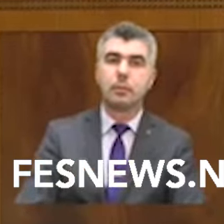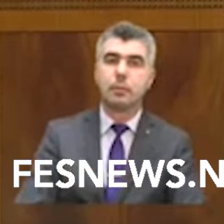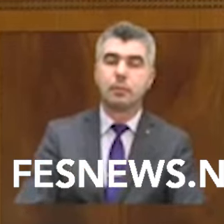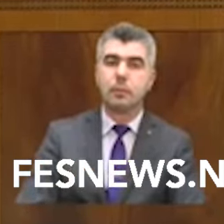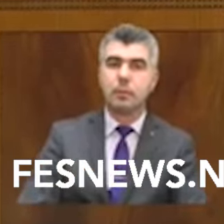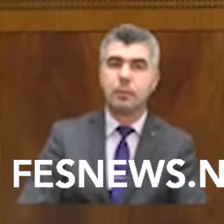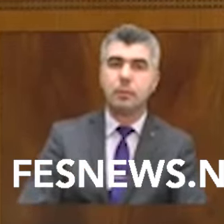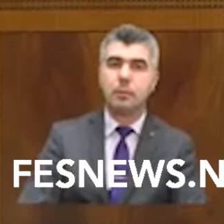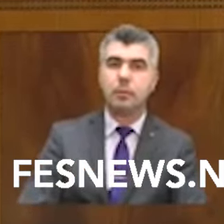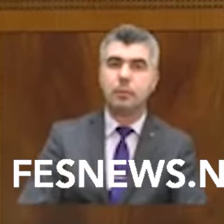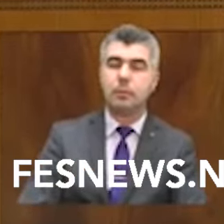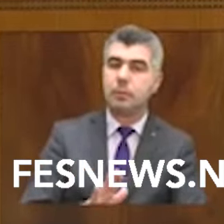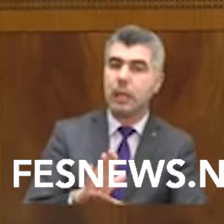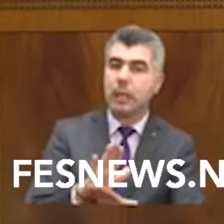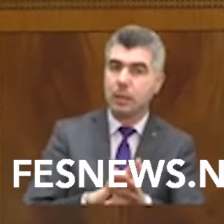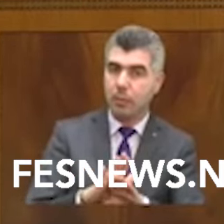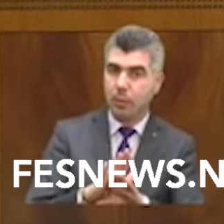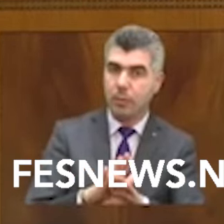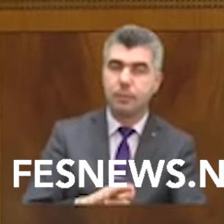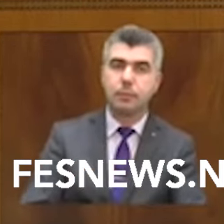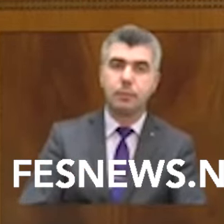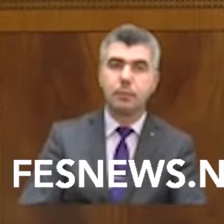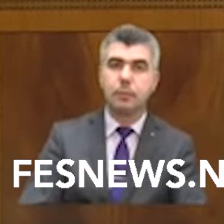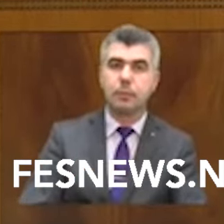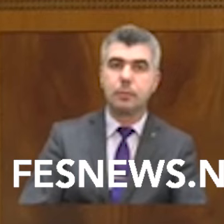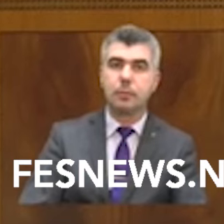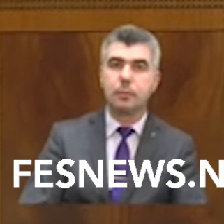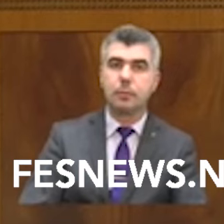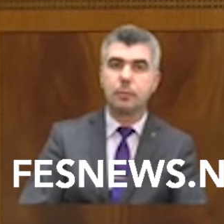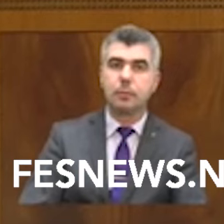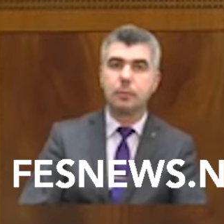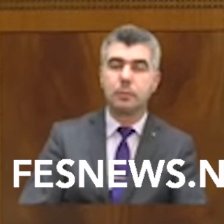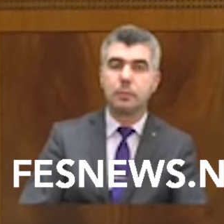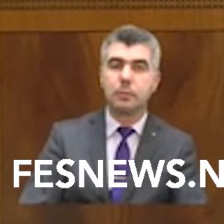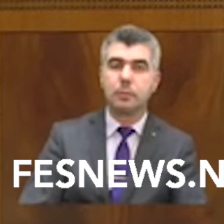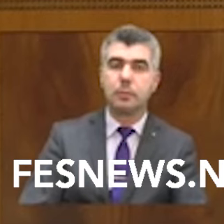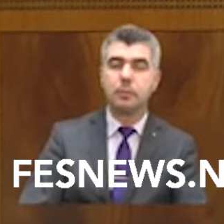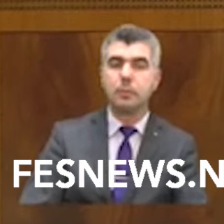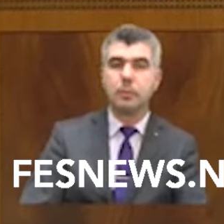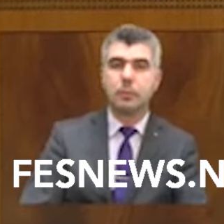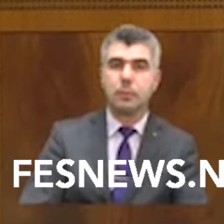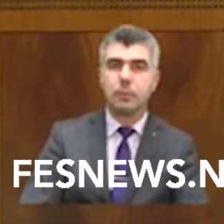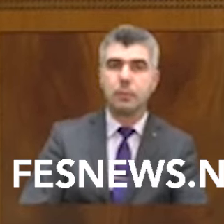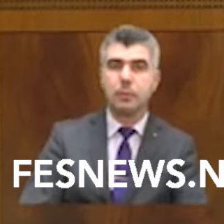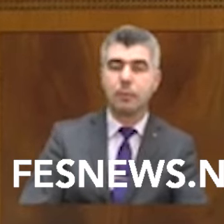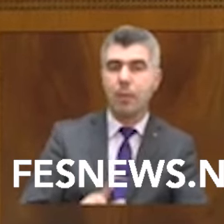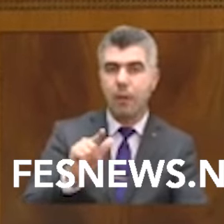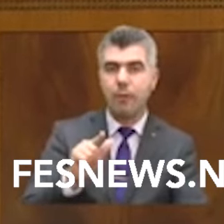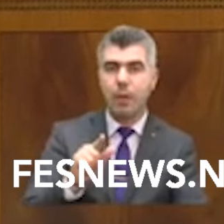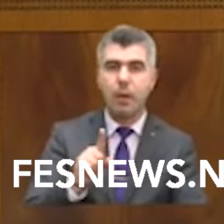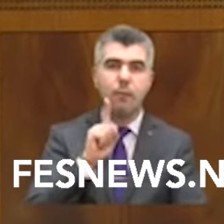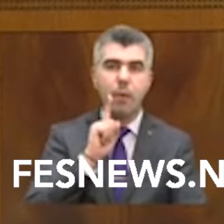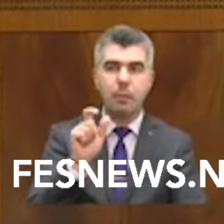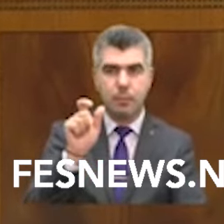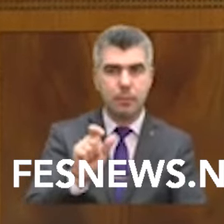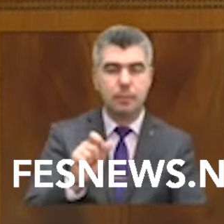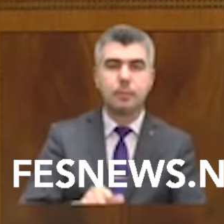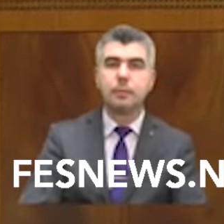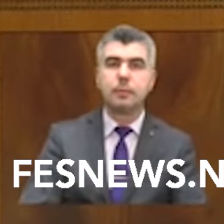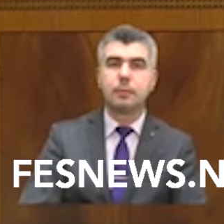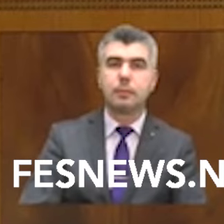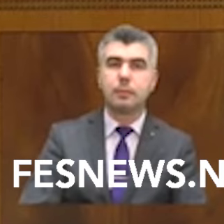وهنا إلى سمحتوا كان شيء تدخل ديال السيدة النائبة المحترمة اللي تكلمت